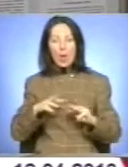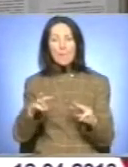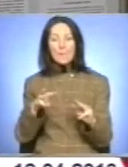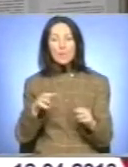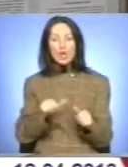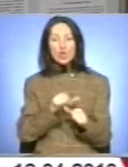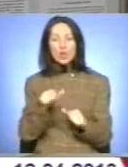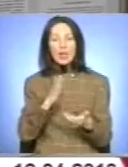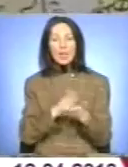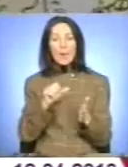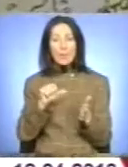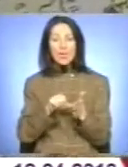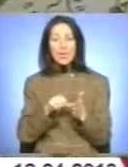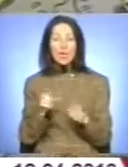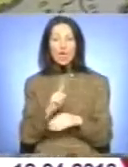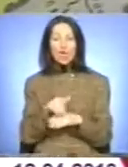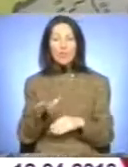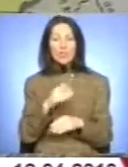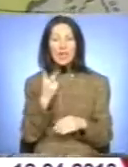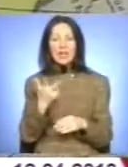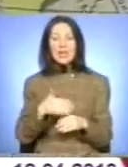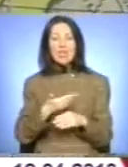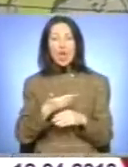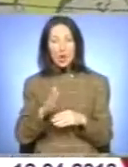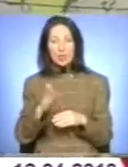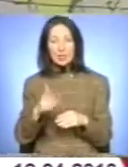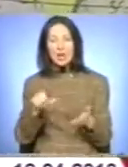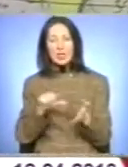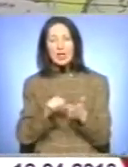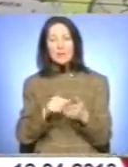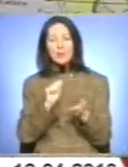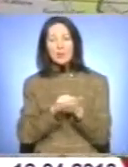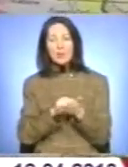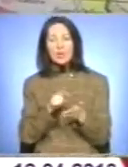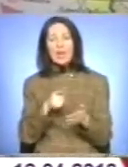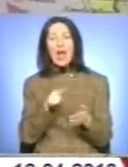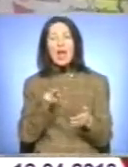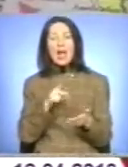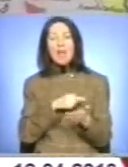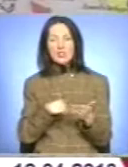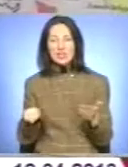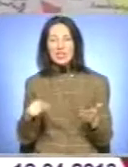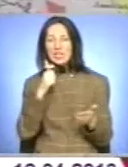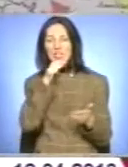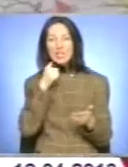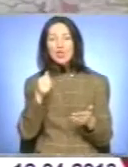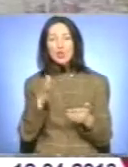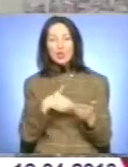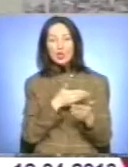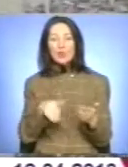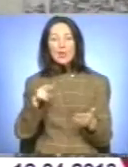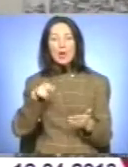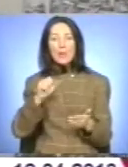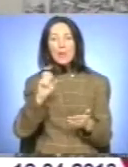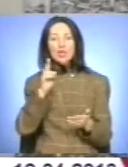з Тернопільщини. У третьому розділі представили матеріали про те, як відзначали річниці скасування панщини у селах, повітах